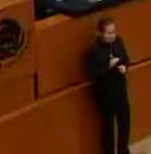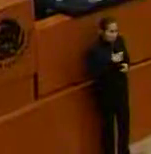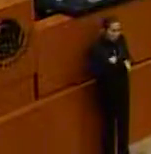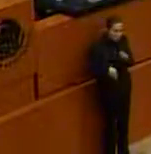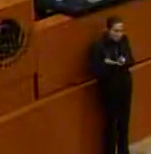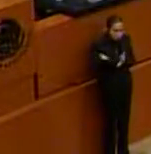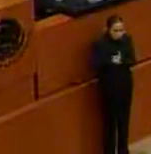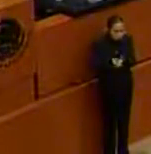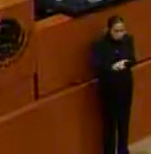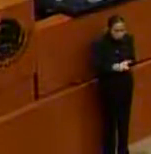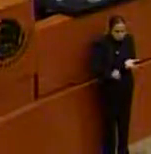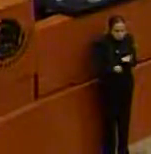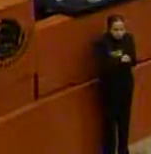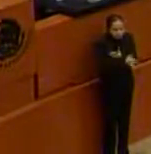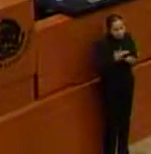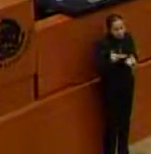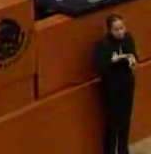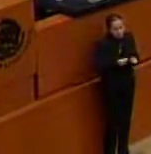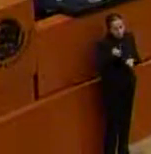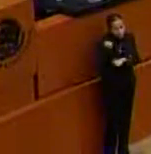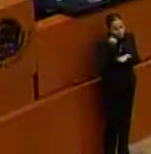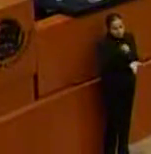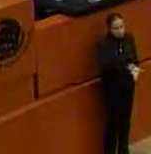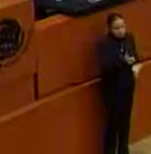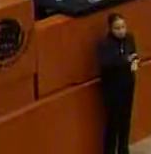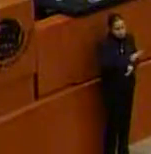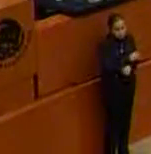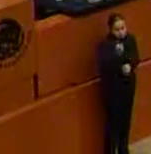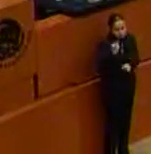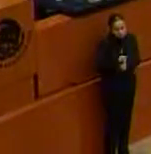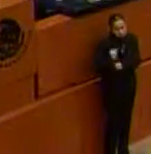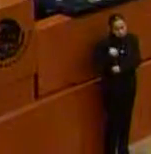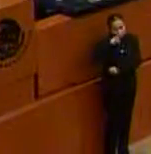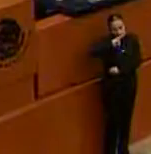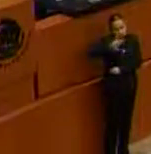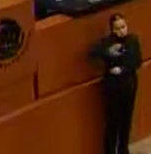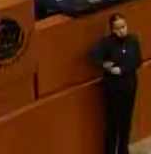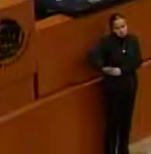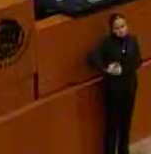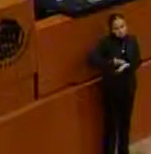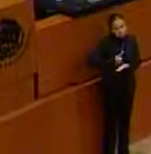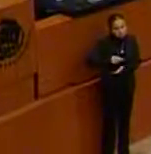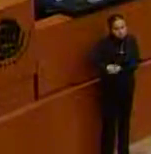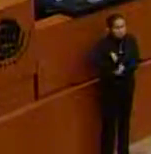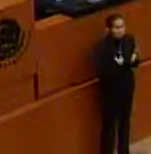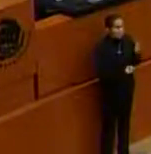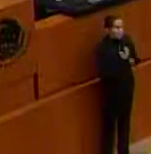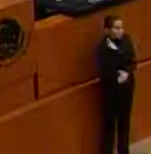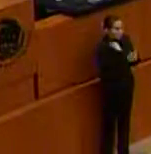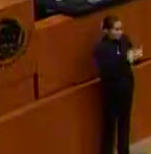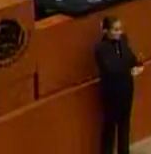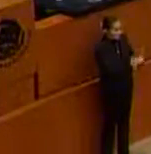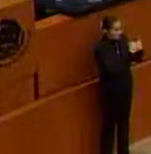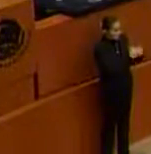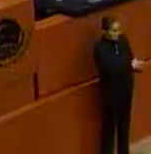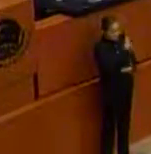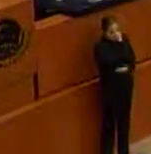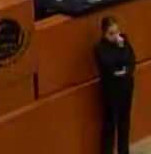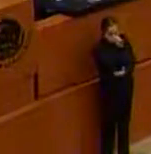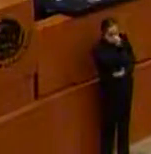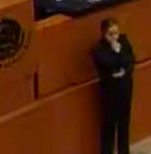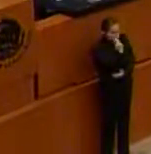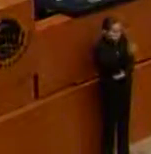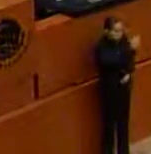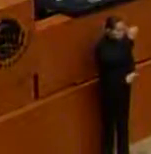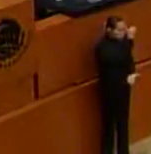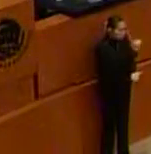investissements change au profit du premier. Slide. Les nouvelles technologies demandent à la fois moins de main-d'œuvre et des qualifications plus